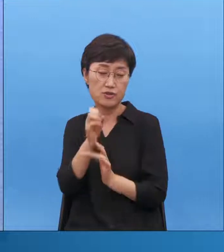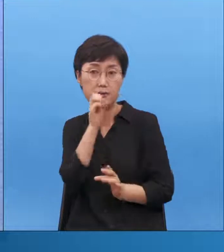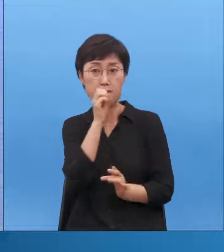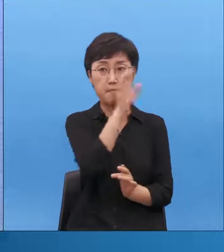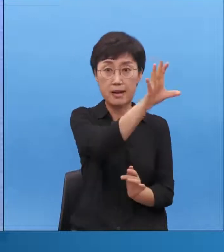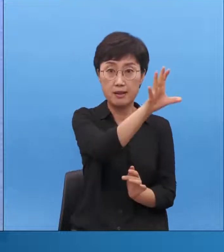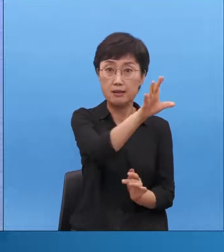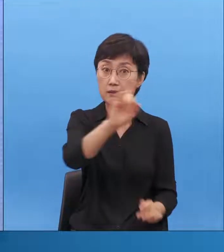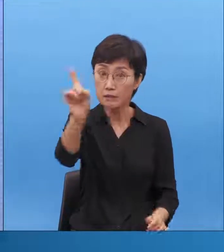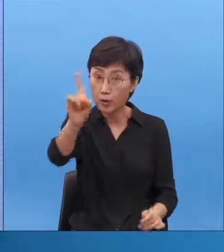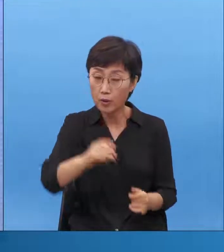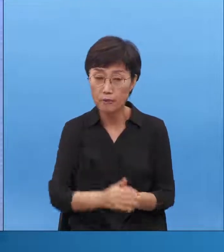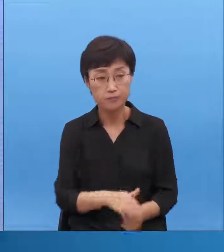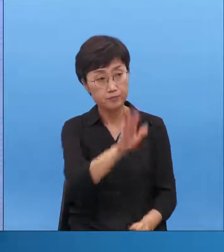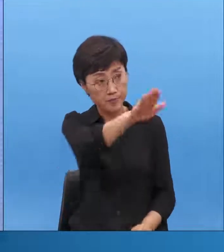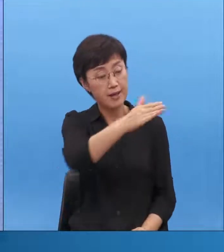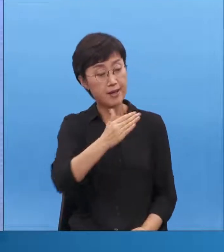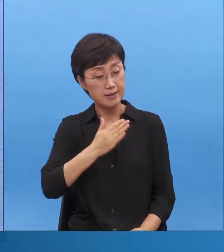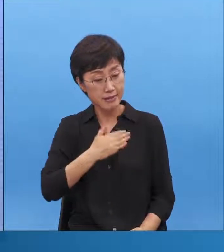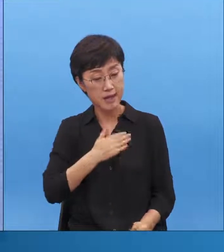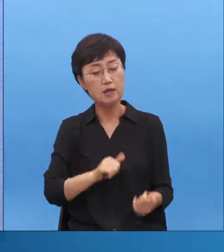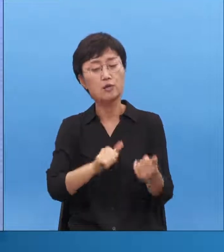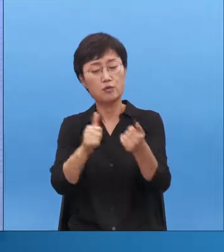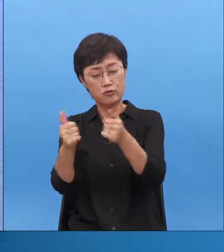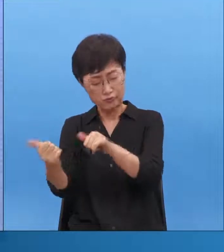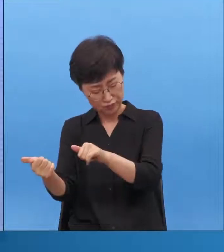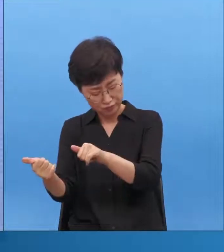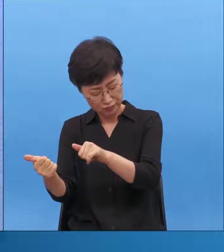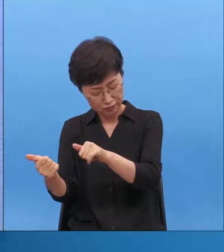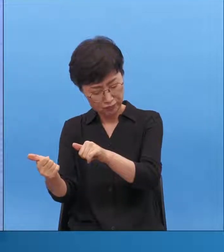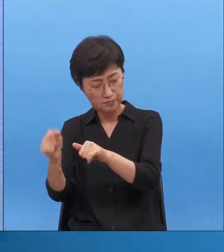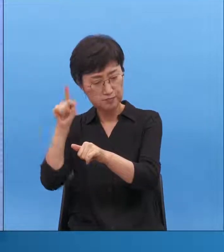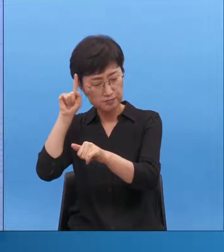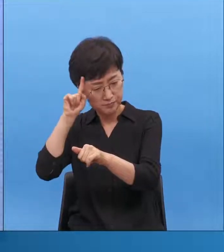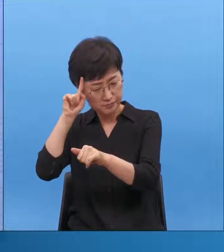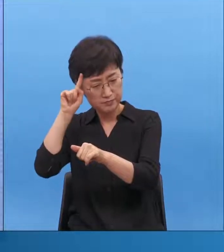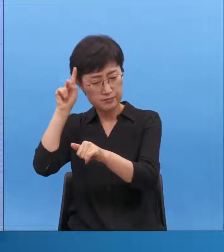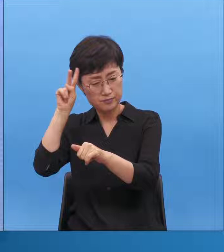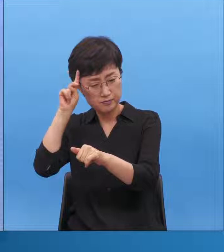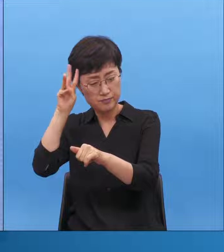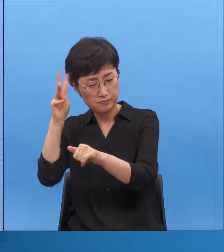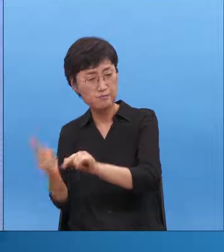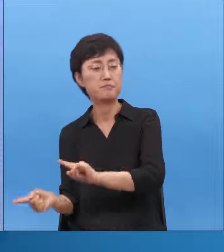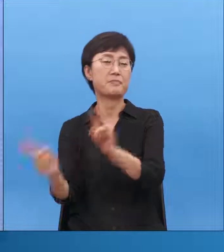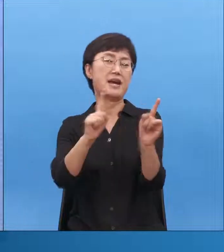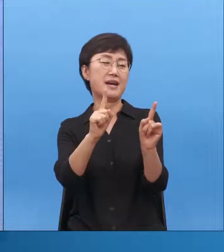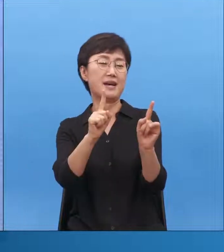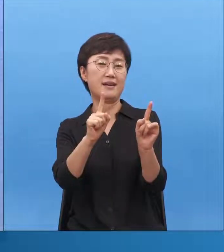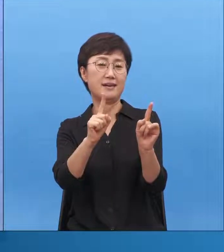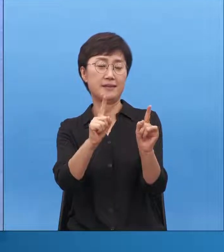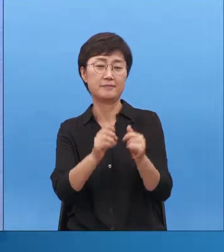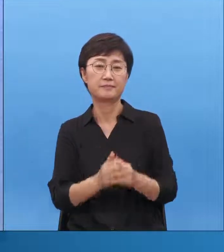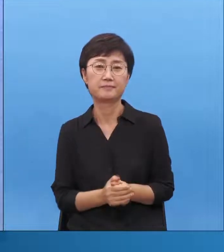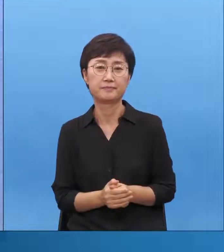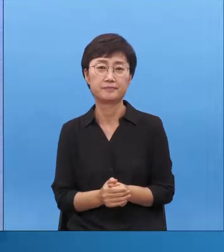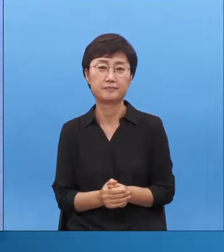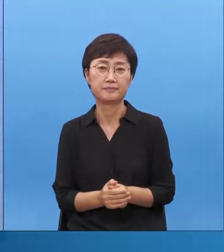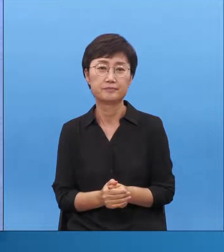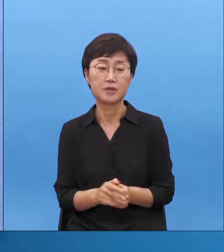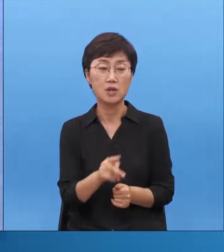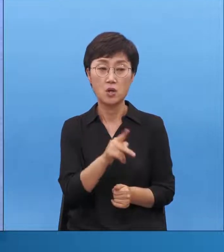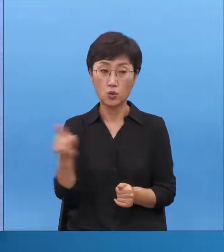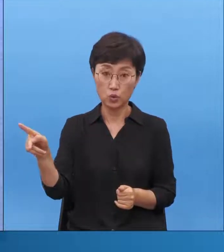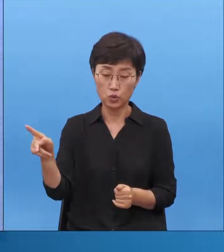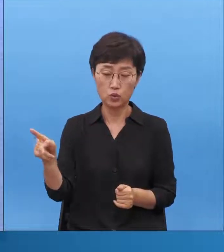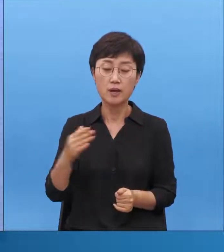that time that Jesus said, 내가 죽었다가 무덤 속에서 3일 만에 살아나리라. "In 3 days I will rise up again." 그게 곧